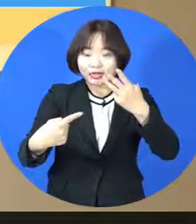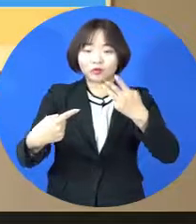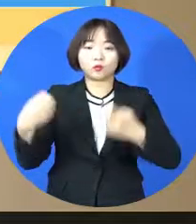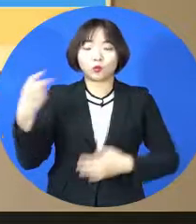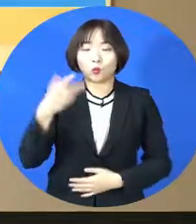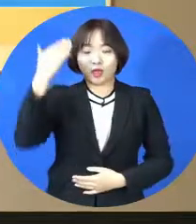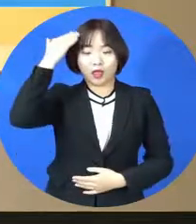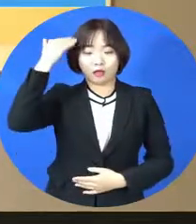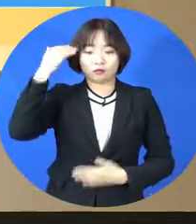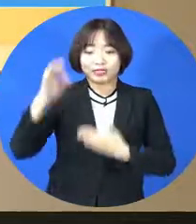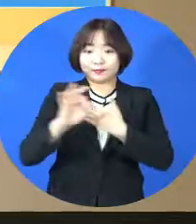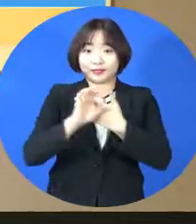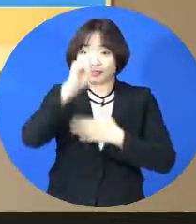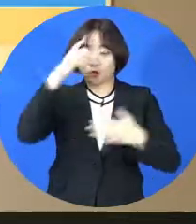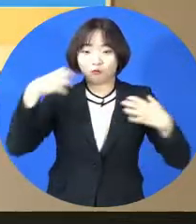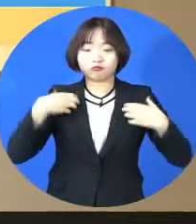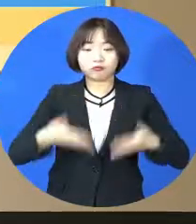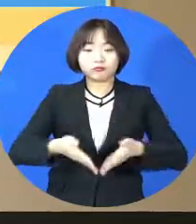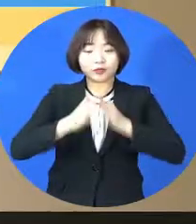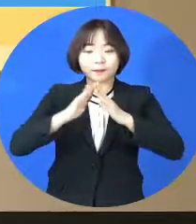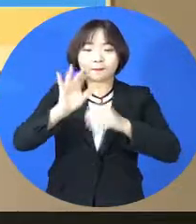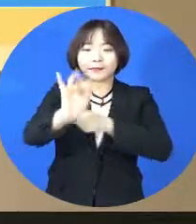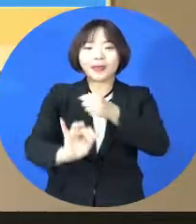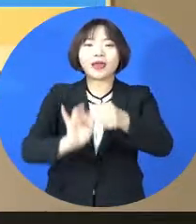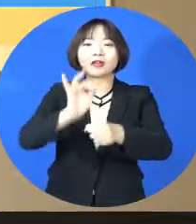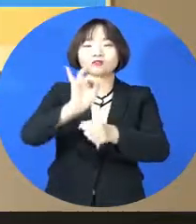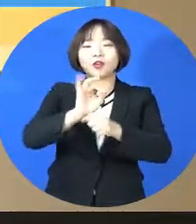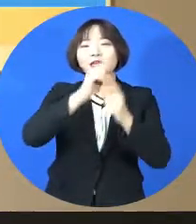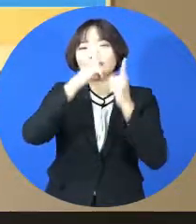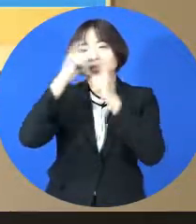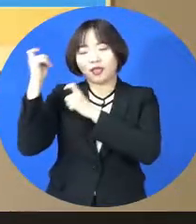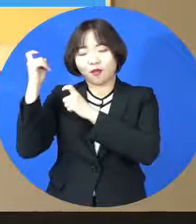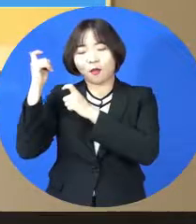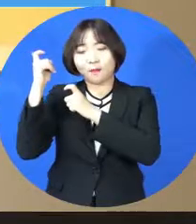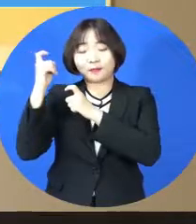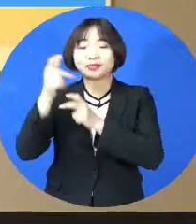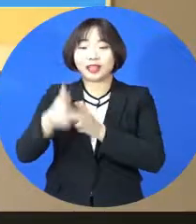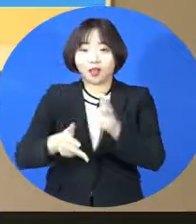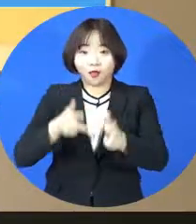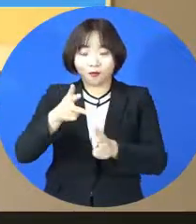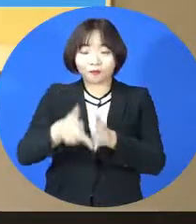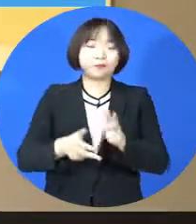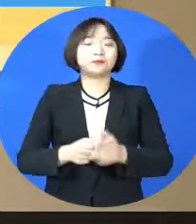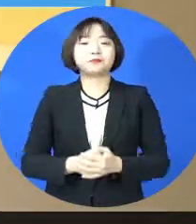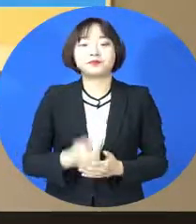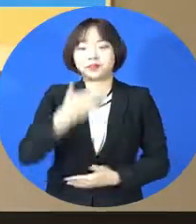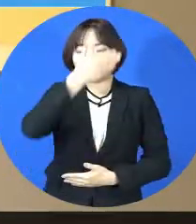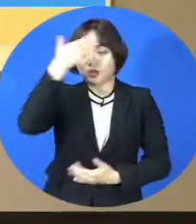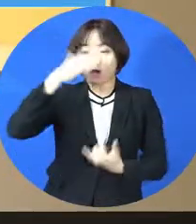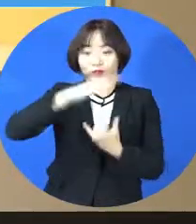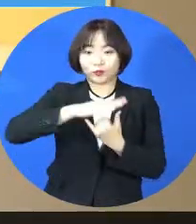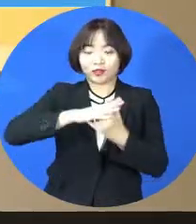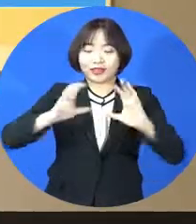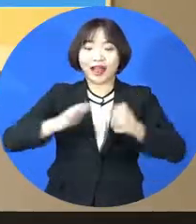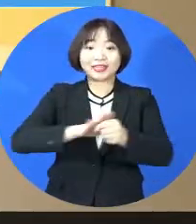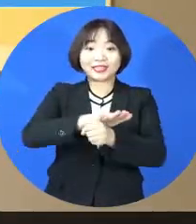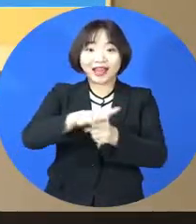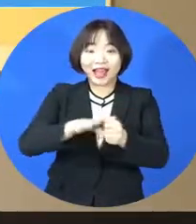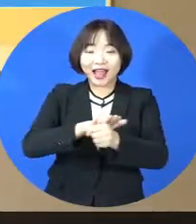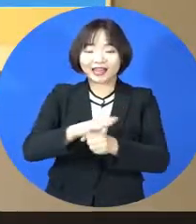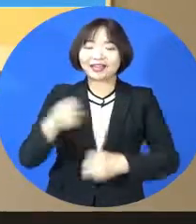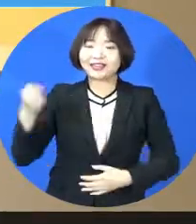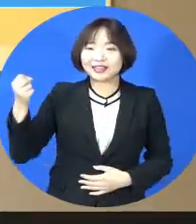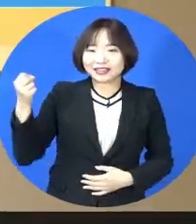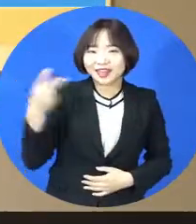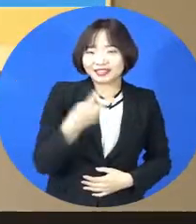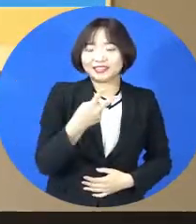3.1운동 및 대한민국 임시정부 수립 100주년 기념사업의 일환으로 독립운동가의 발자취를 따라가 보는 청소년 나라사랑